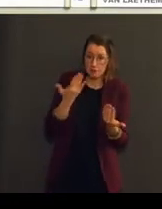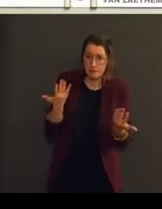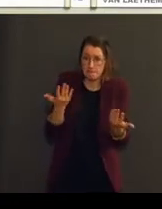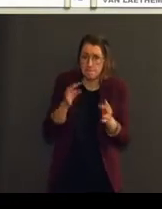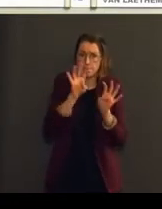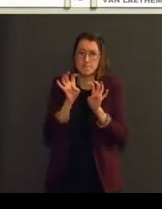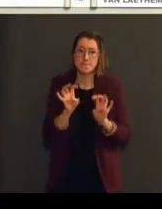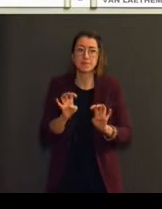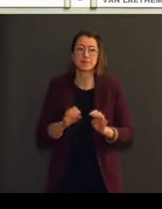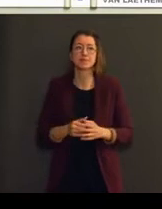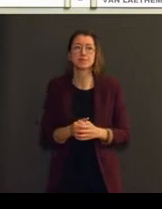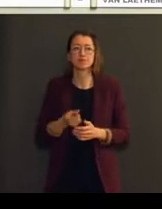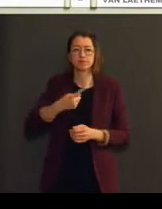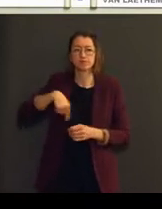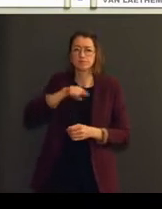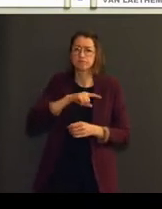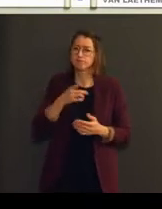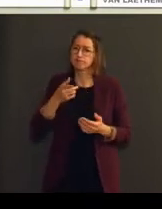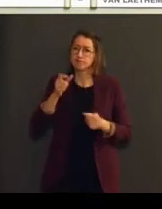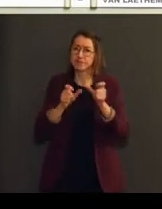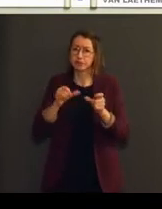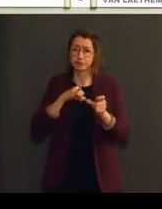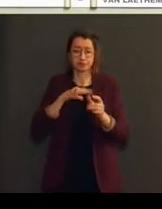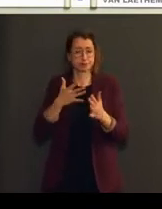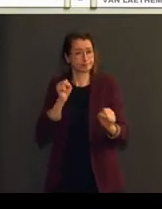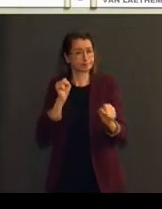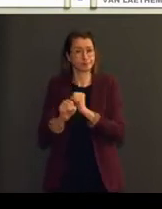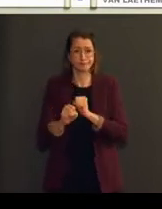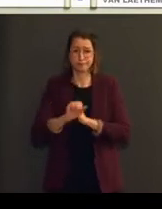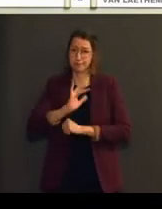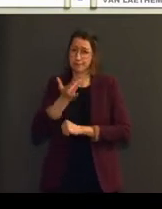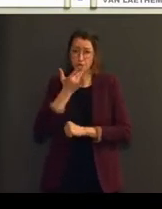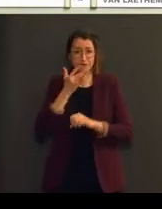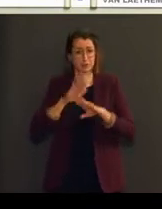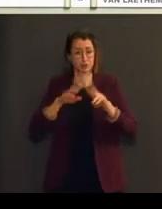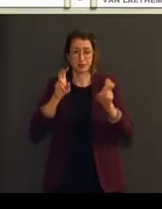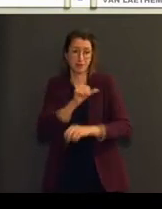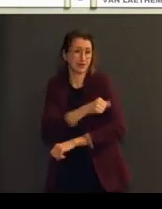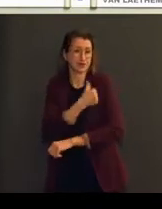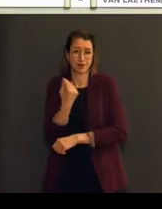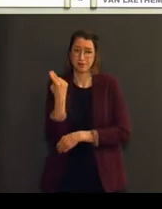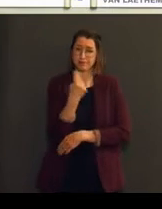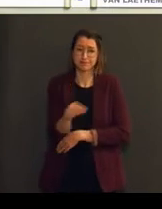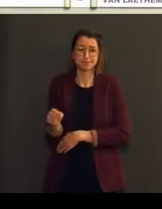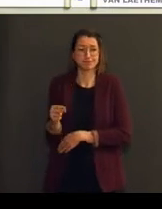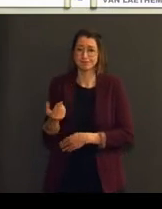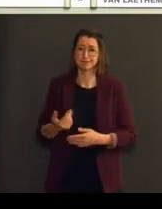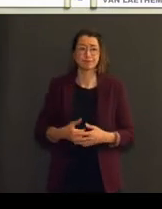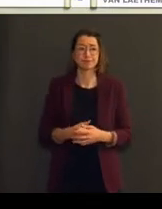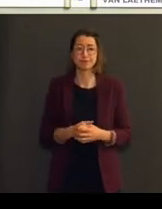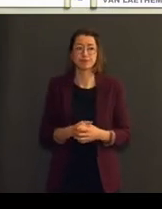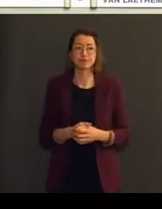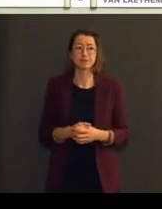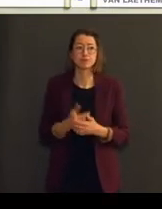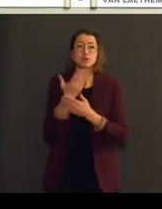par rapport à la vaccination chez certaines personnes, tant d'ailleurs au niveau du personnel qu'au niveau de très peu, heureusement,